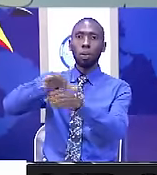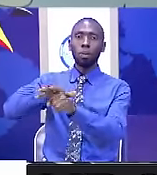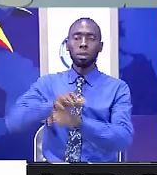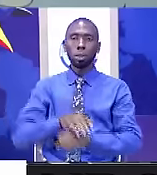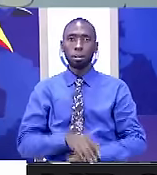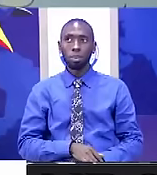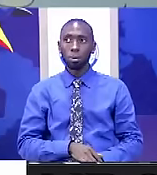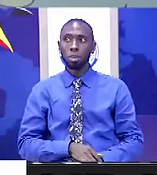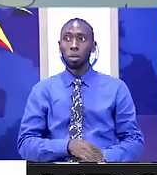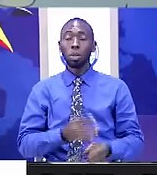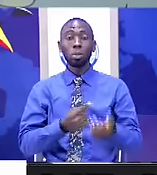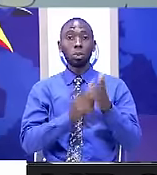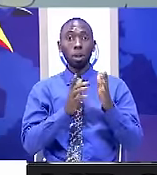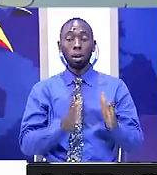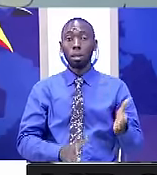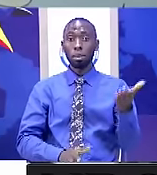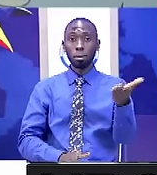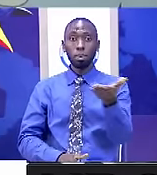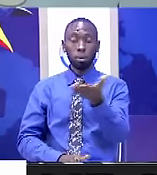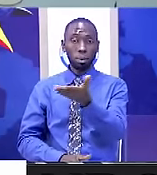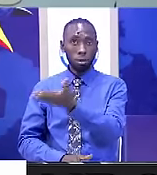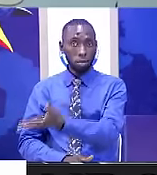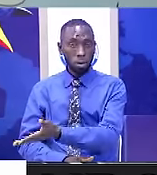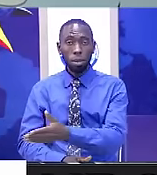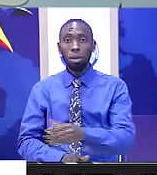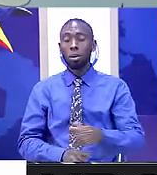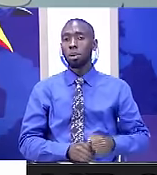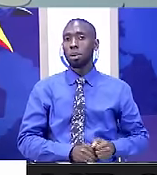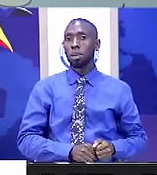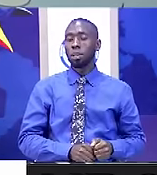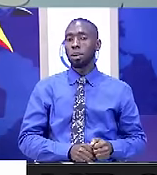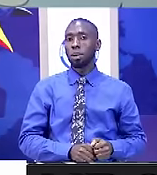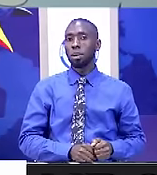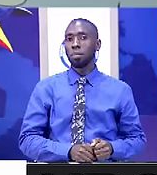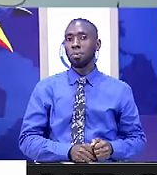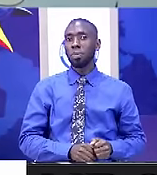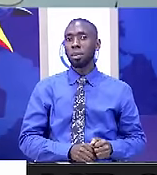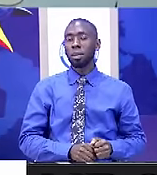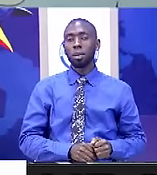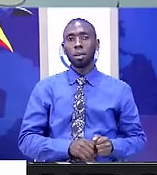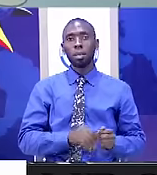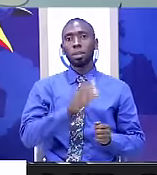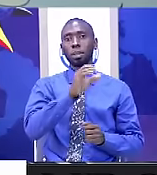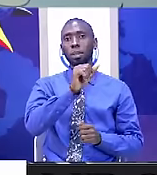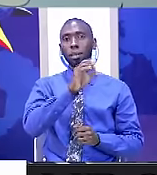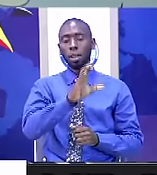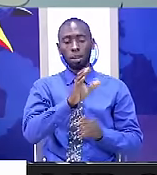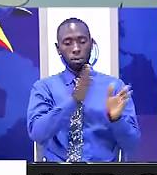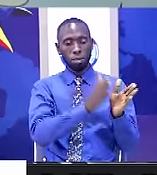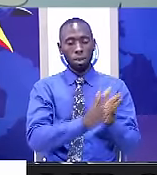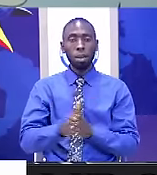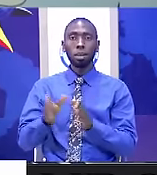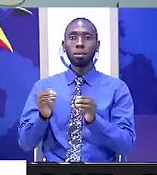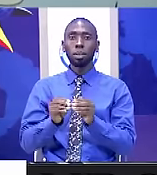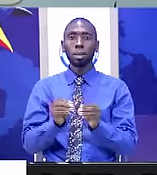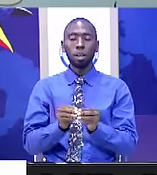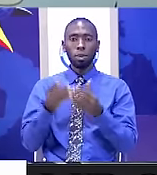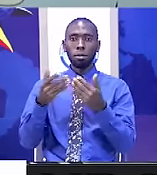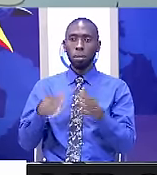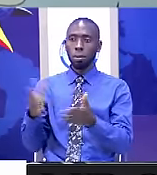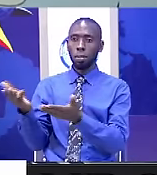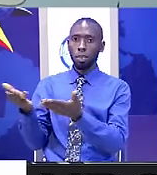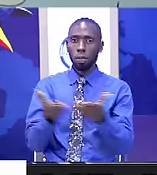Bannayuganda bannange, olukiiko lw'eggwanga oluteekateeka ebikujjuko bino luyise abagenyi ab'ebitiibwa abasoba mu